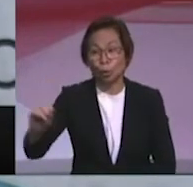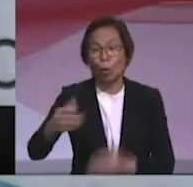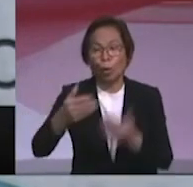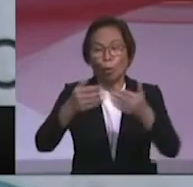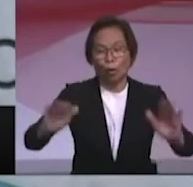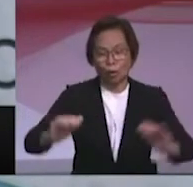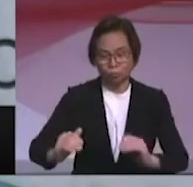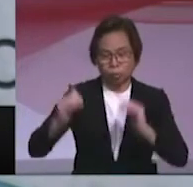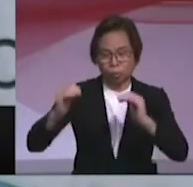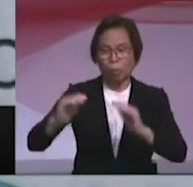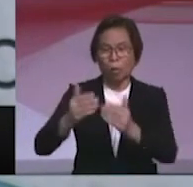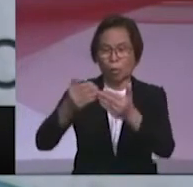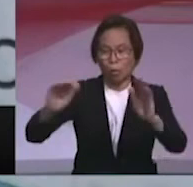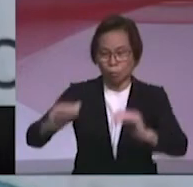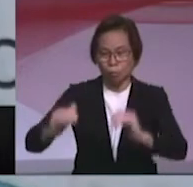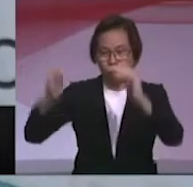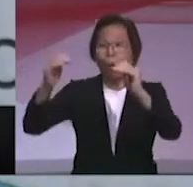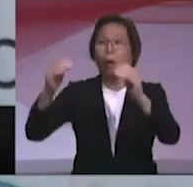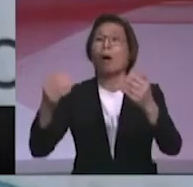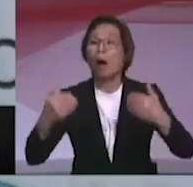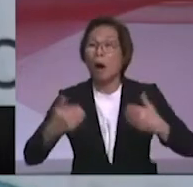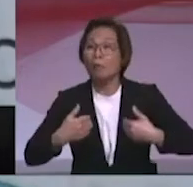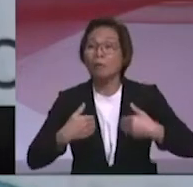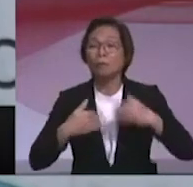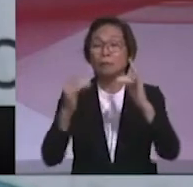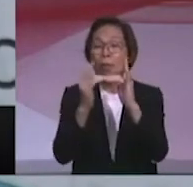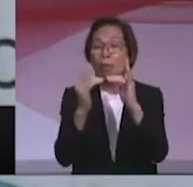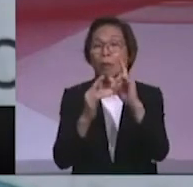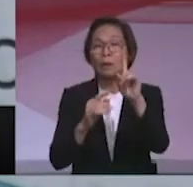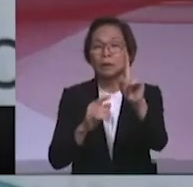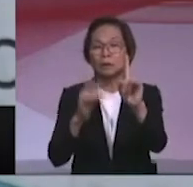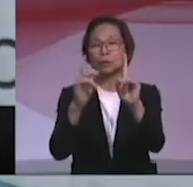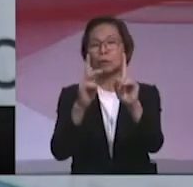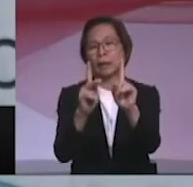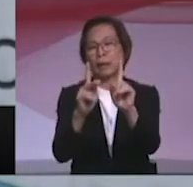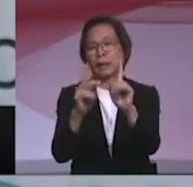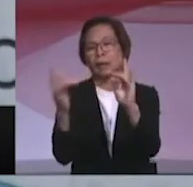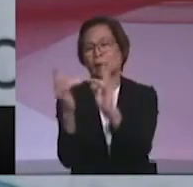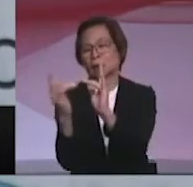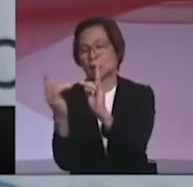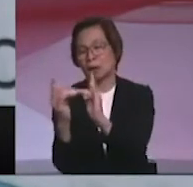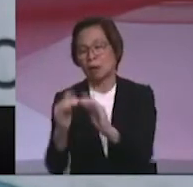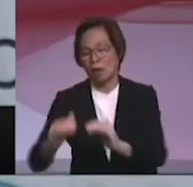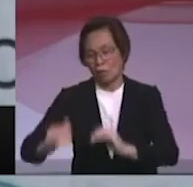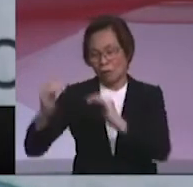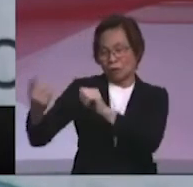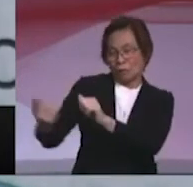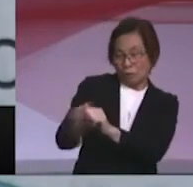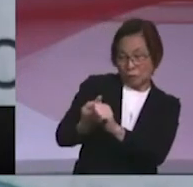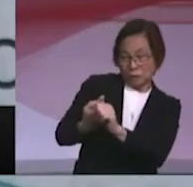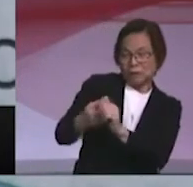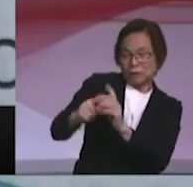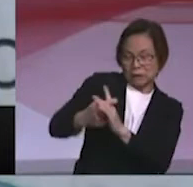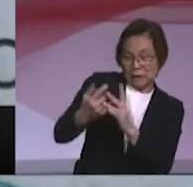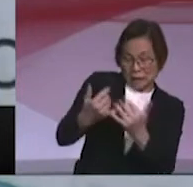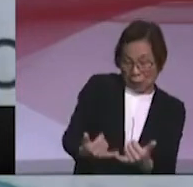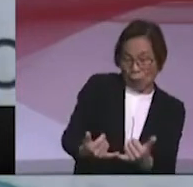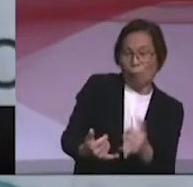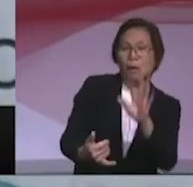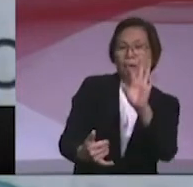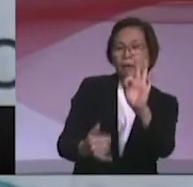berfasa dengan kapasiti maksima sebanyak 1,000 buah katil. Fasa pertama akan dimulakan pada hari ini,